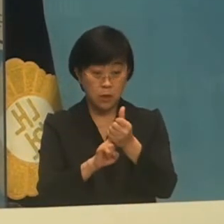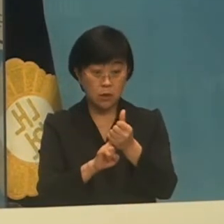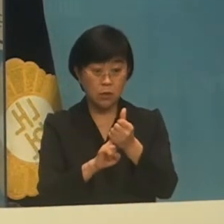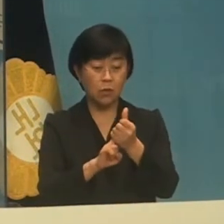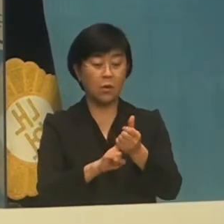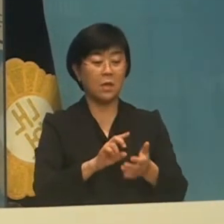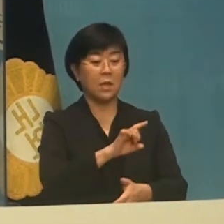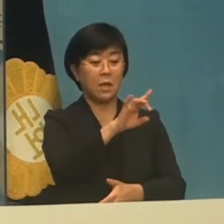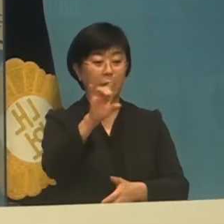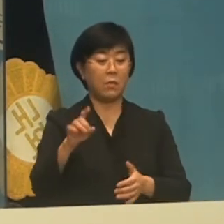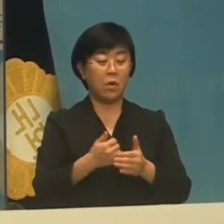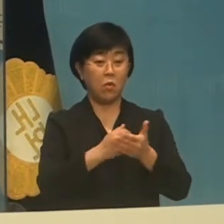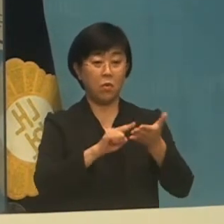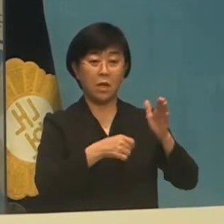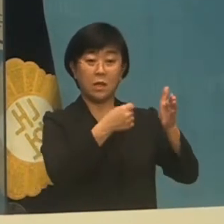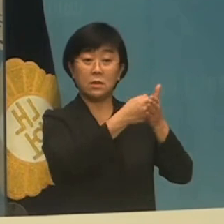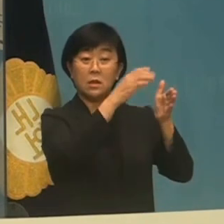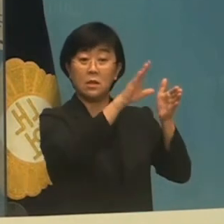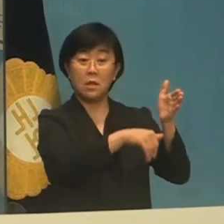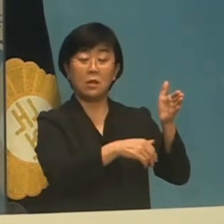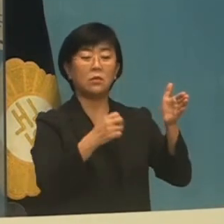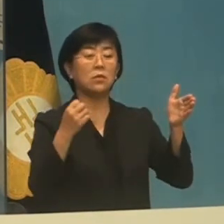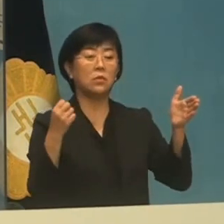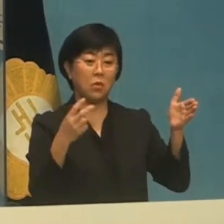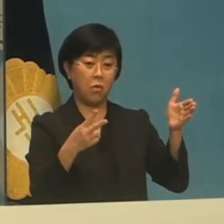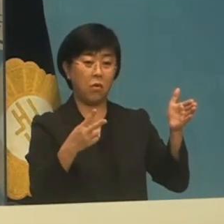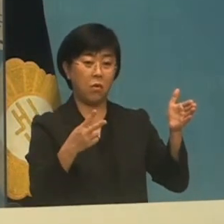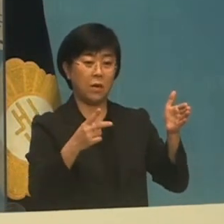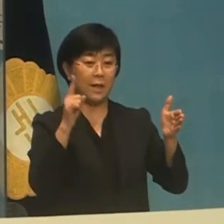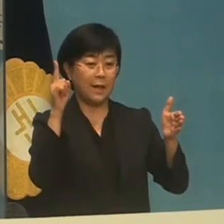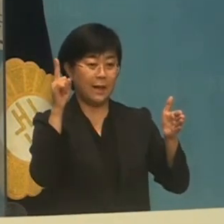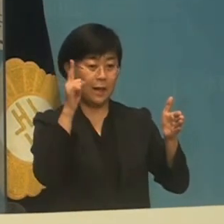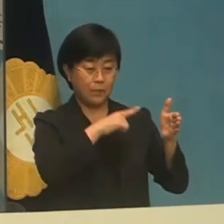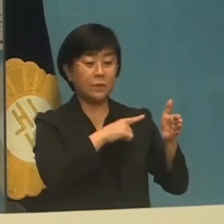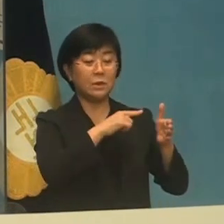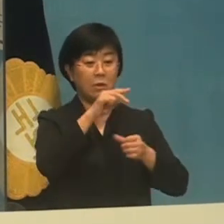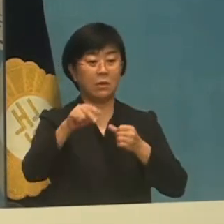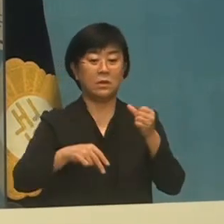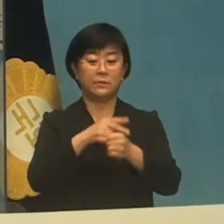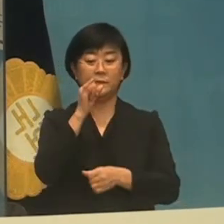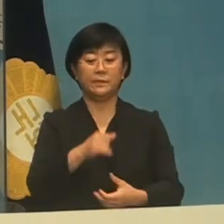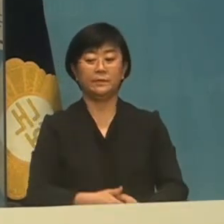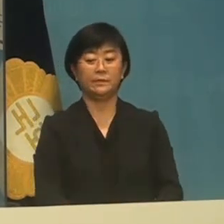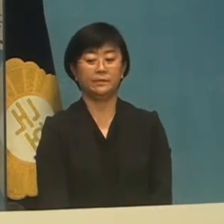개별 보고서 공개 여부를 결정할 때 또 한 번 악화되는 것입니다.